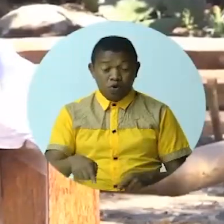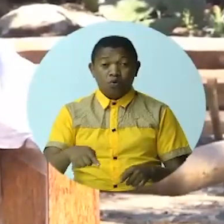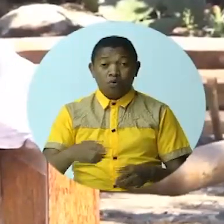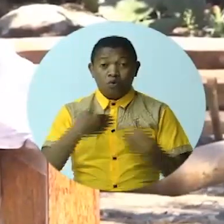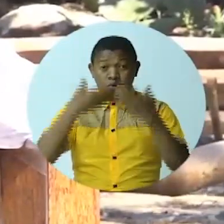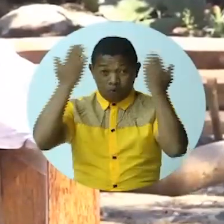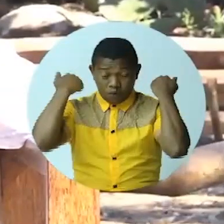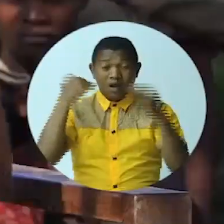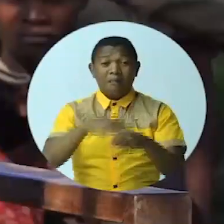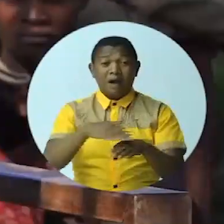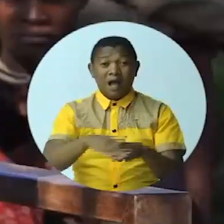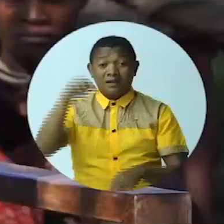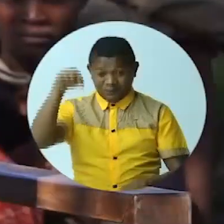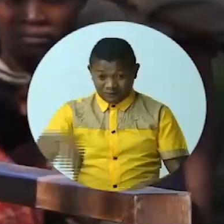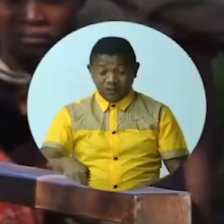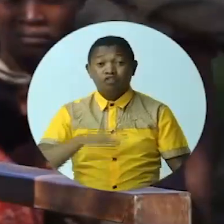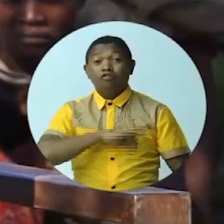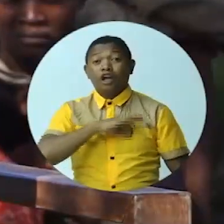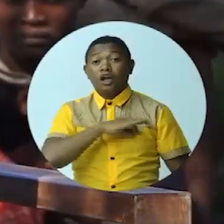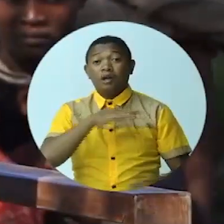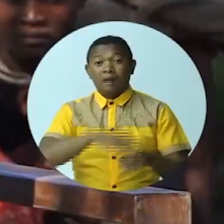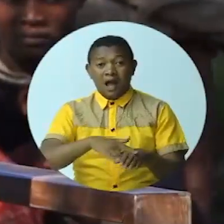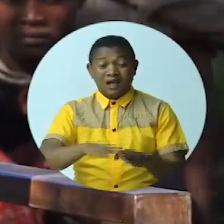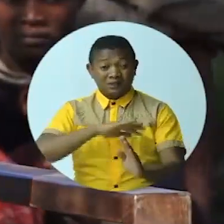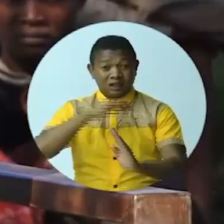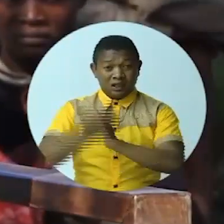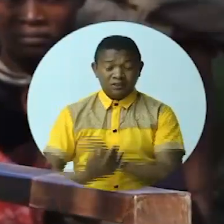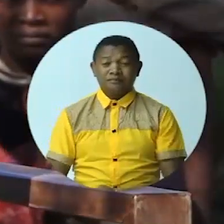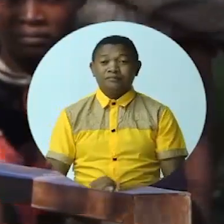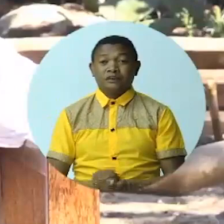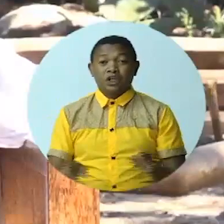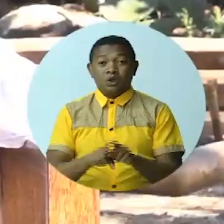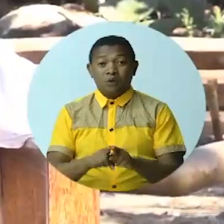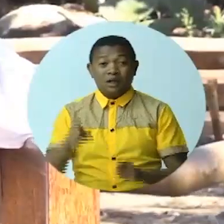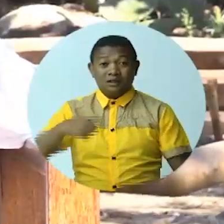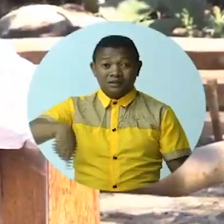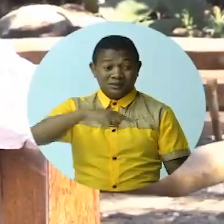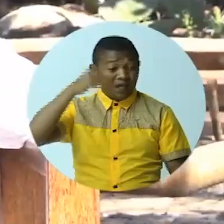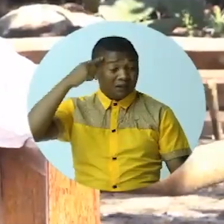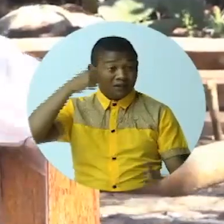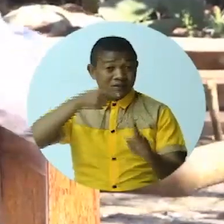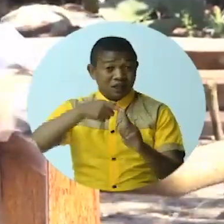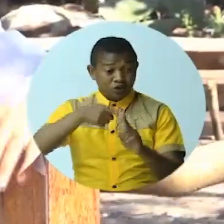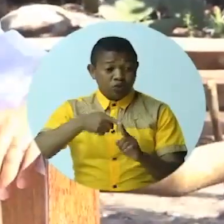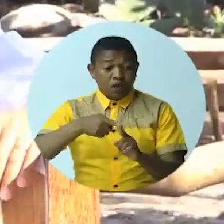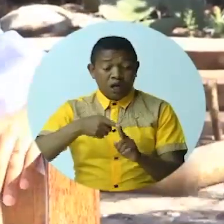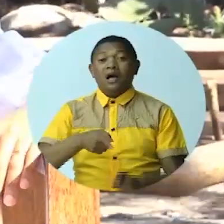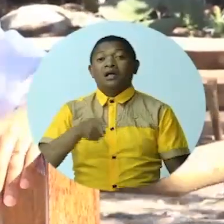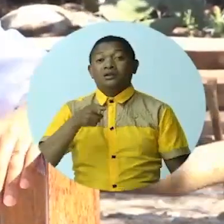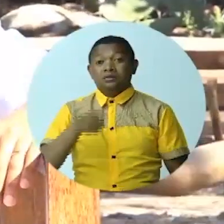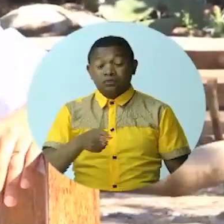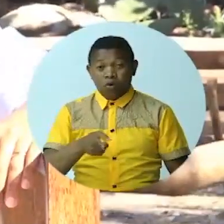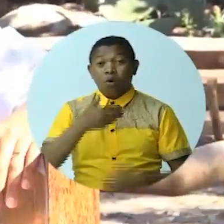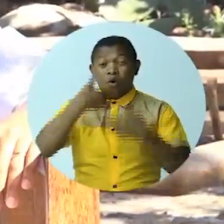malagasy jivakivolo ny fanampy napetratsika dia hoe mba ho vitsy ny olaviny izany valanaretina